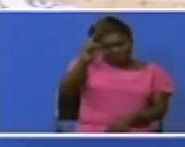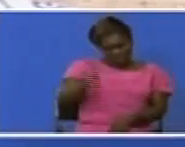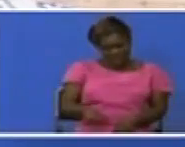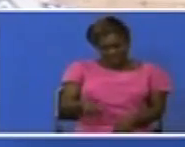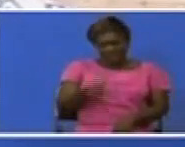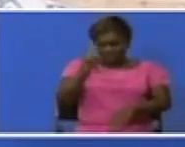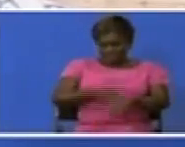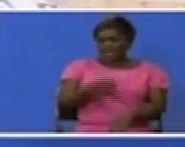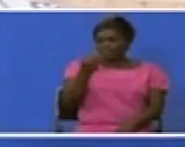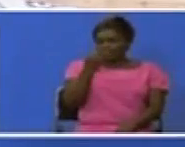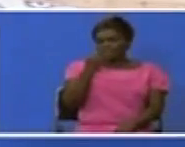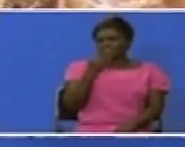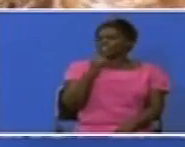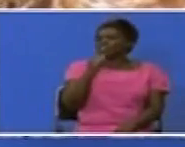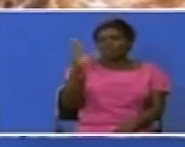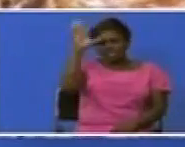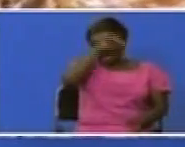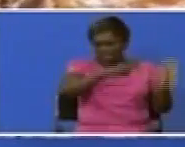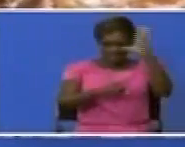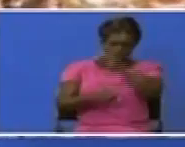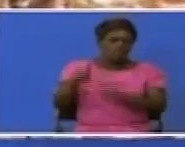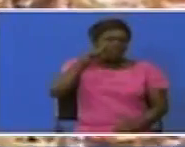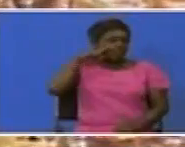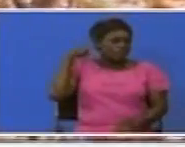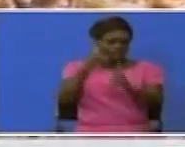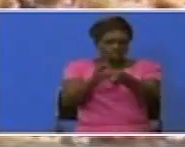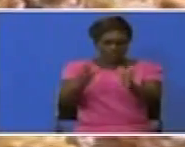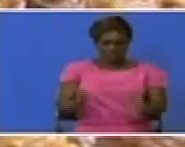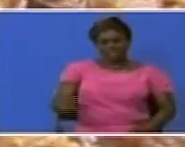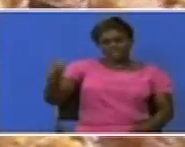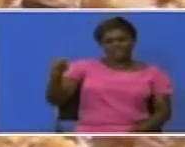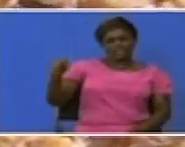we are taking and not to assume. Lofti Matambo, KTN Leo.